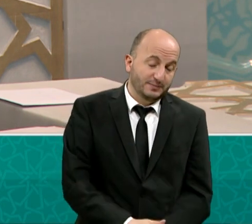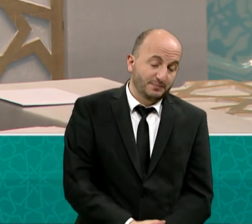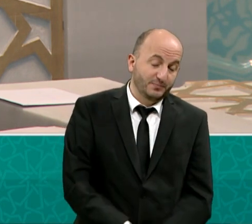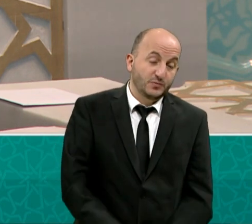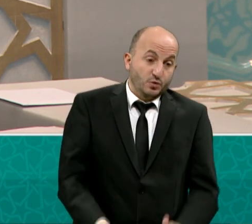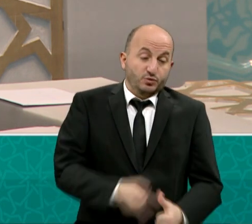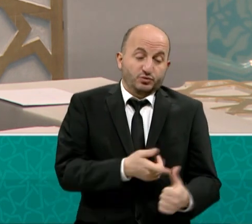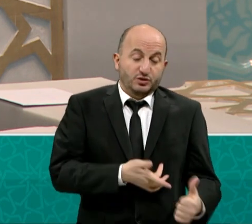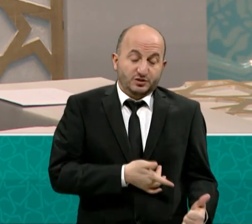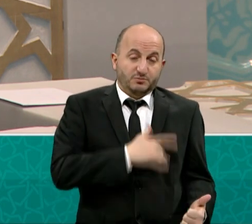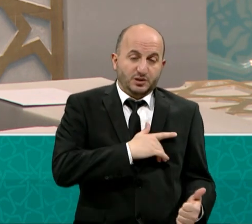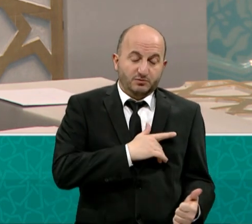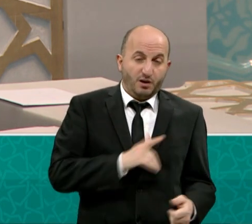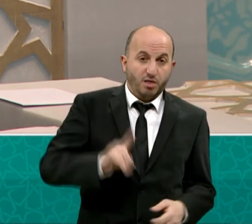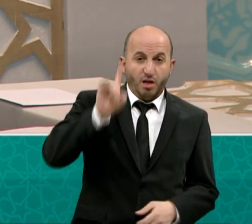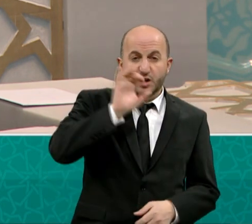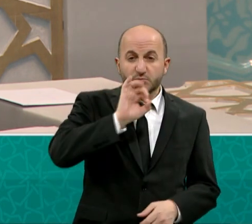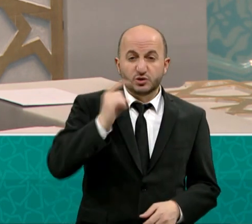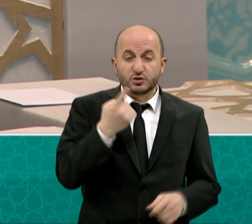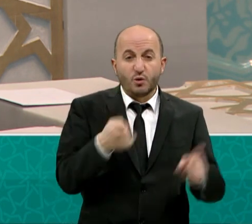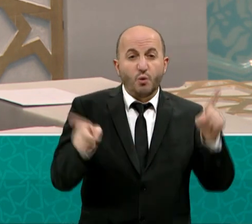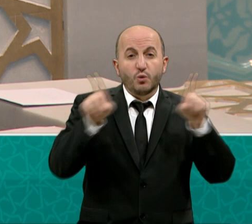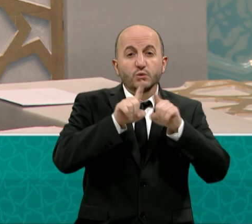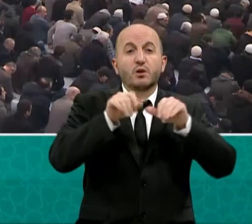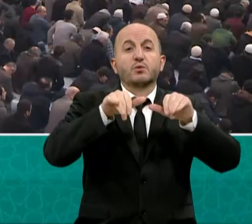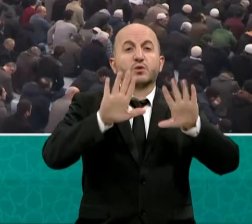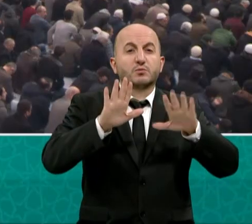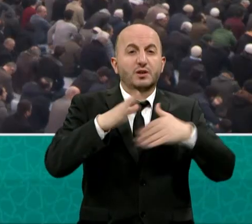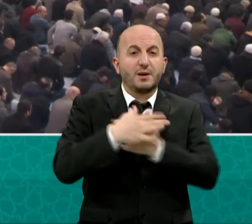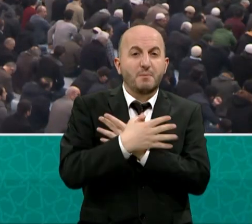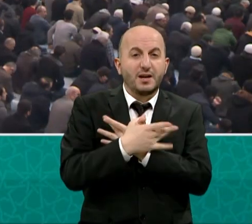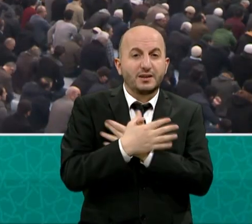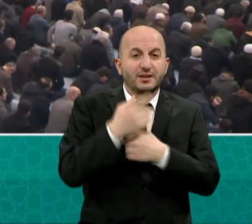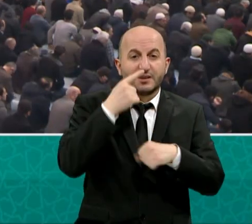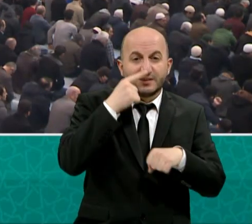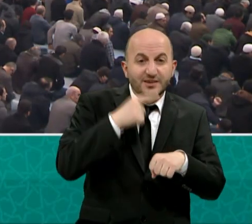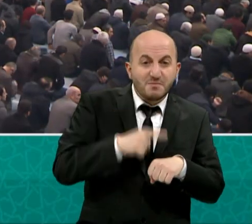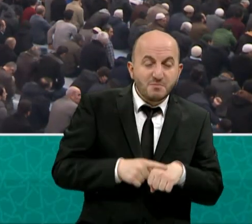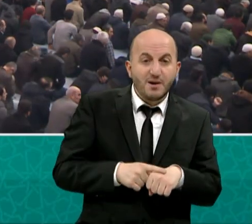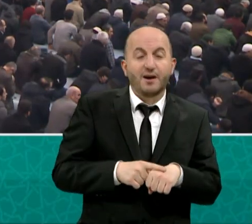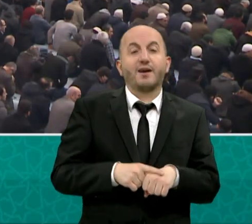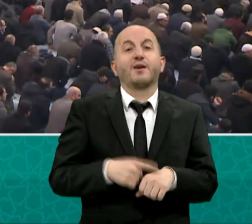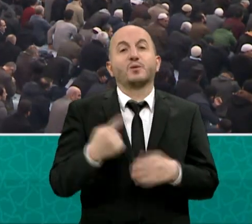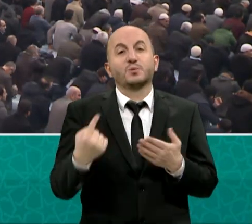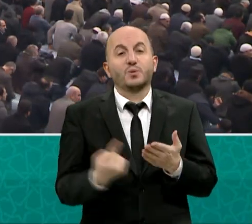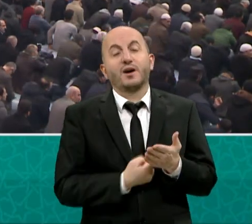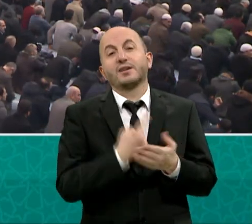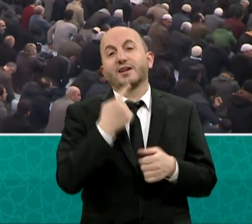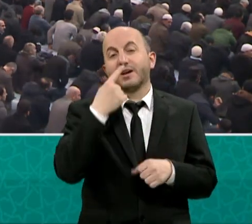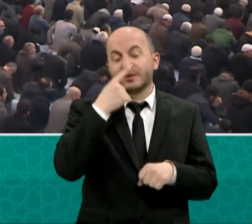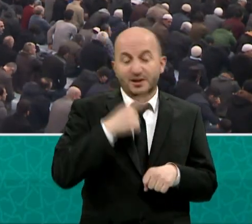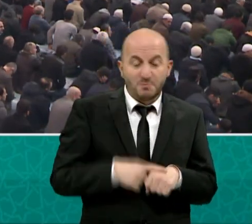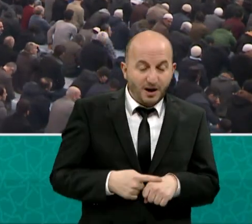iman, Allah'a hiçbir varlığa ortak koşmamak, meleklere inanmak, kitaplara, ilahi kitaplara ve Kur'an'a.